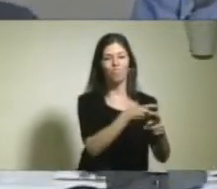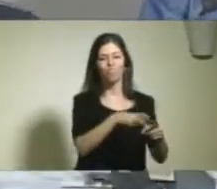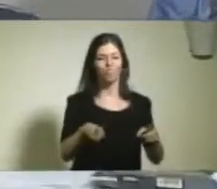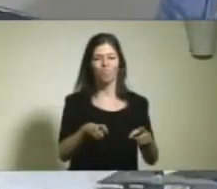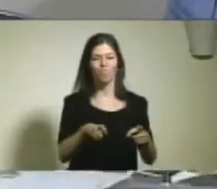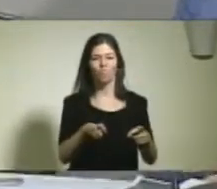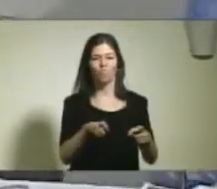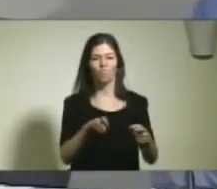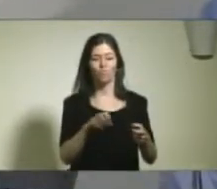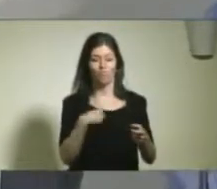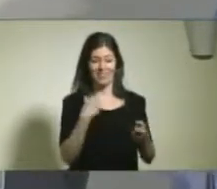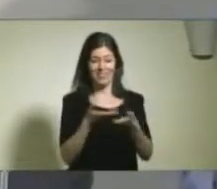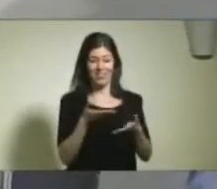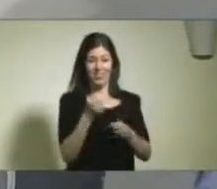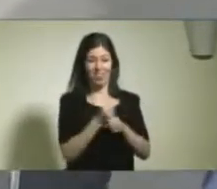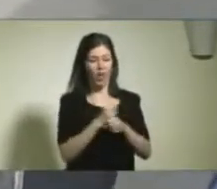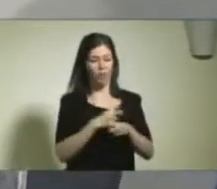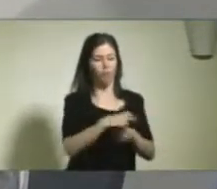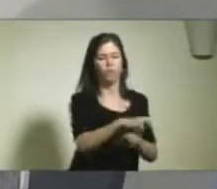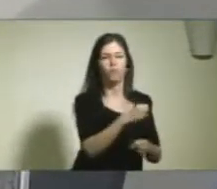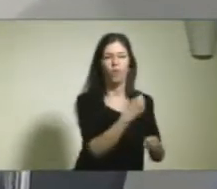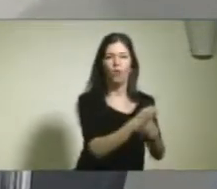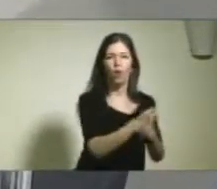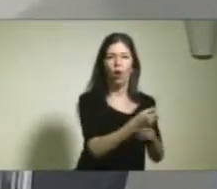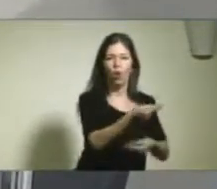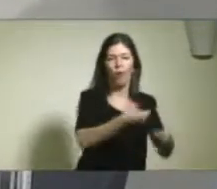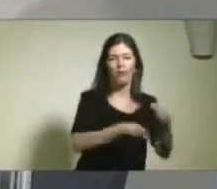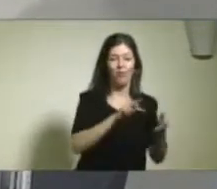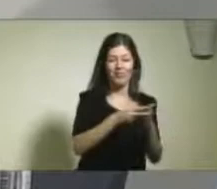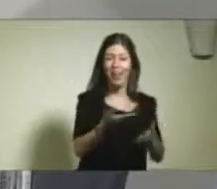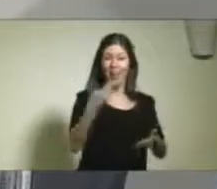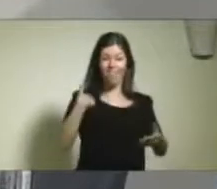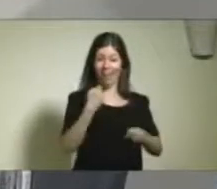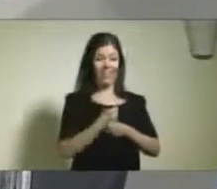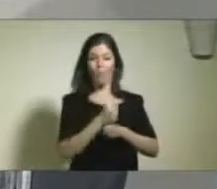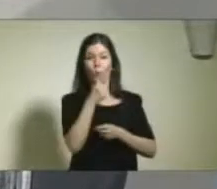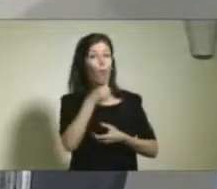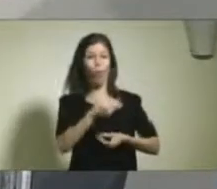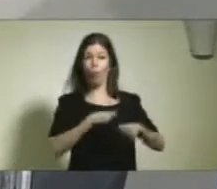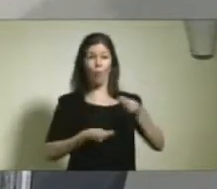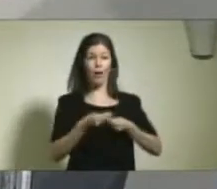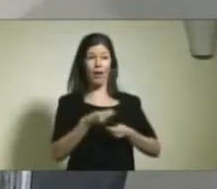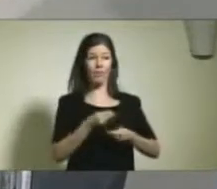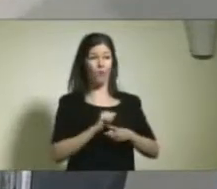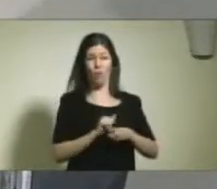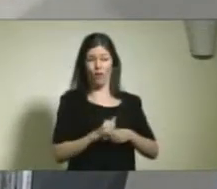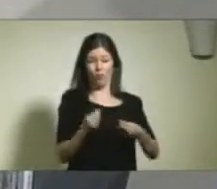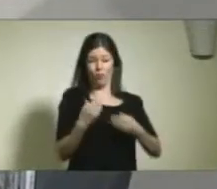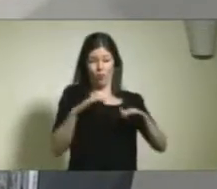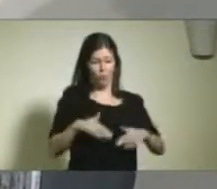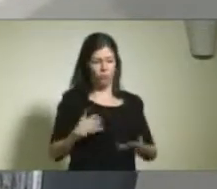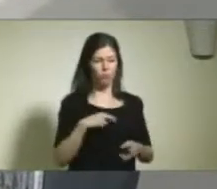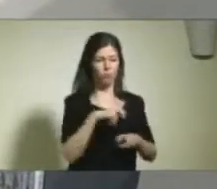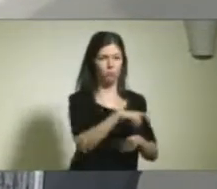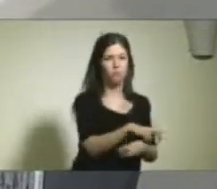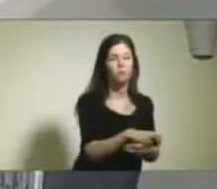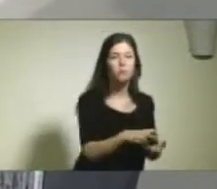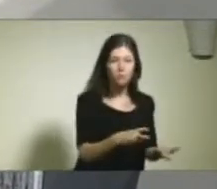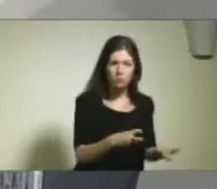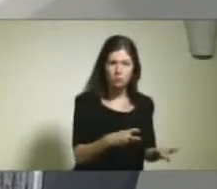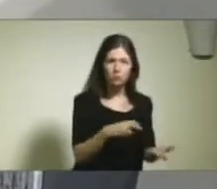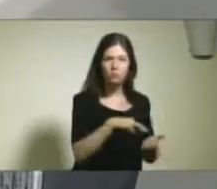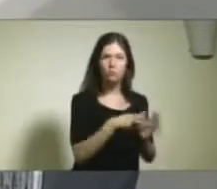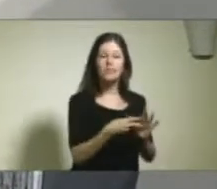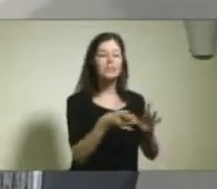été réorientés sur du commercial. Donc ce n'étaient pas des commerciaux à l'origine. Et donc, syndicalement, ce qu'on fait,